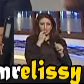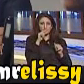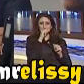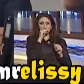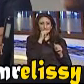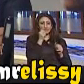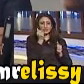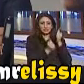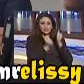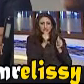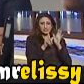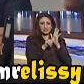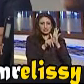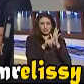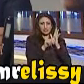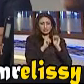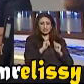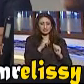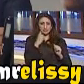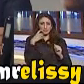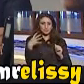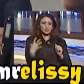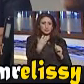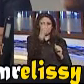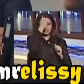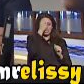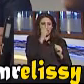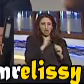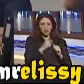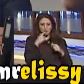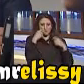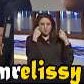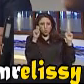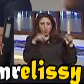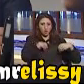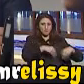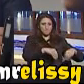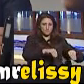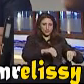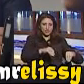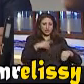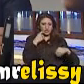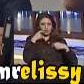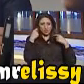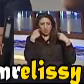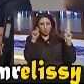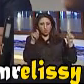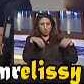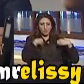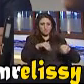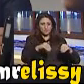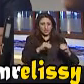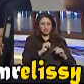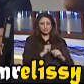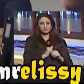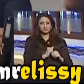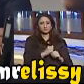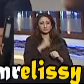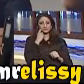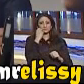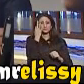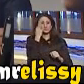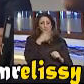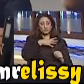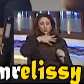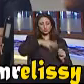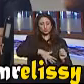تاكسي، عم رمضان فارس صاحب أشهر نصبة جرايد في ميدان التحرير، والفقرة الثالثة دين ودنيا مع